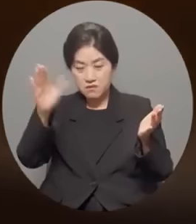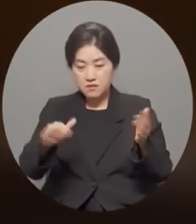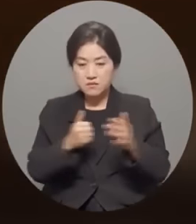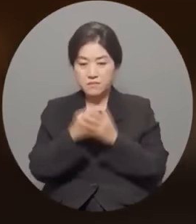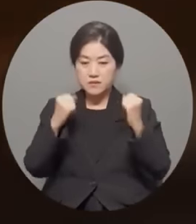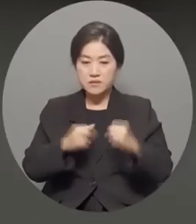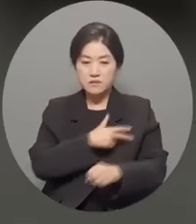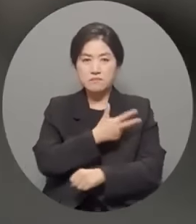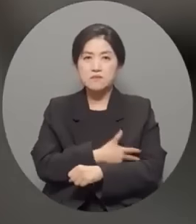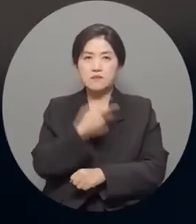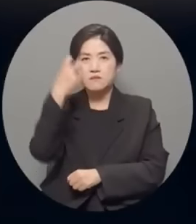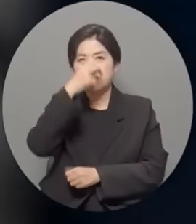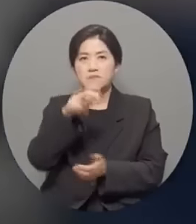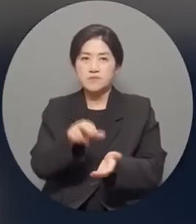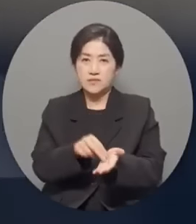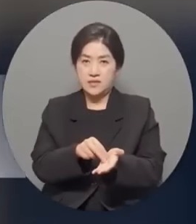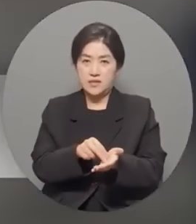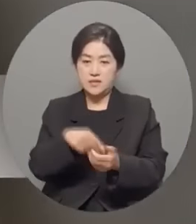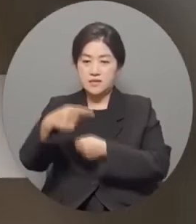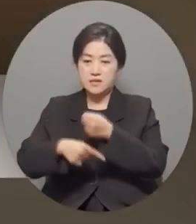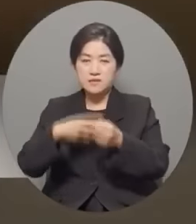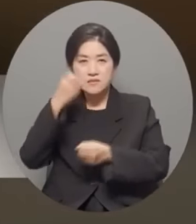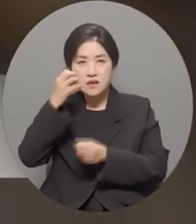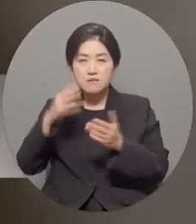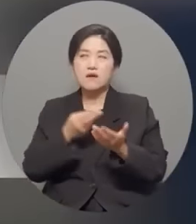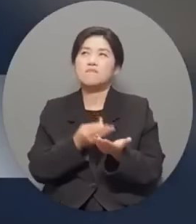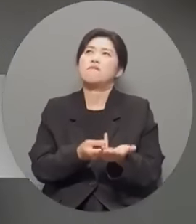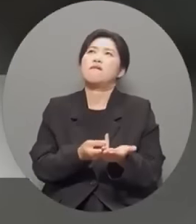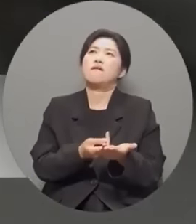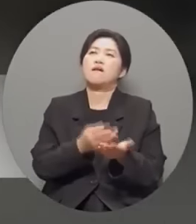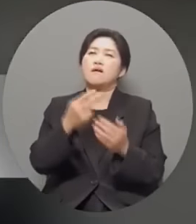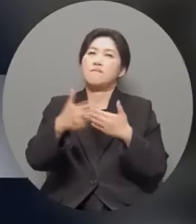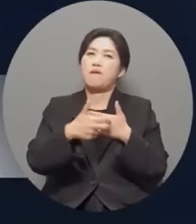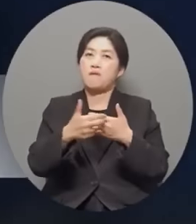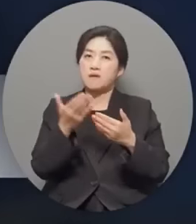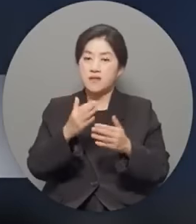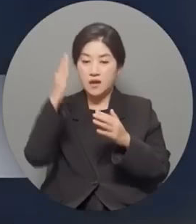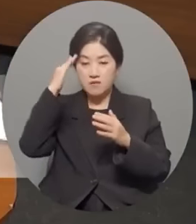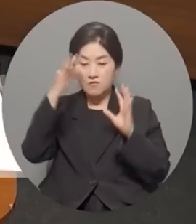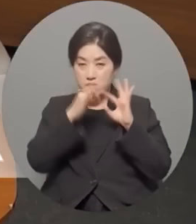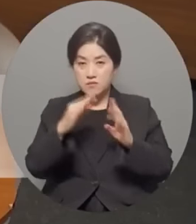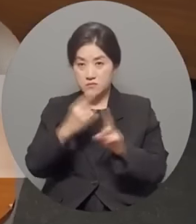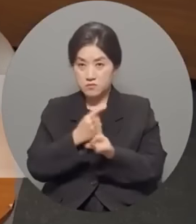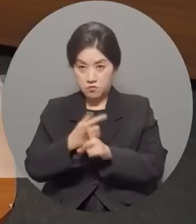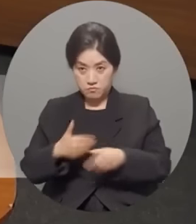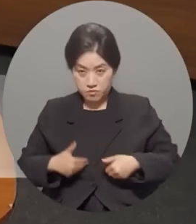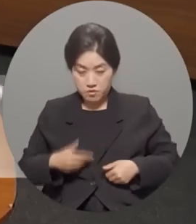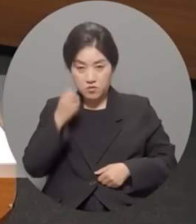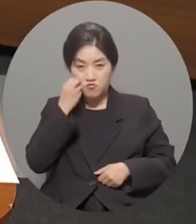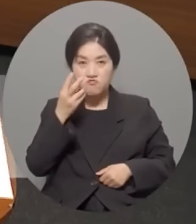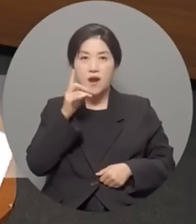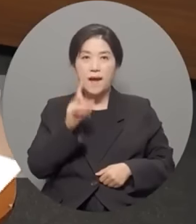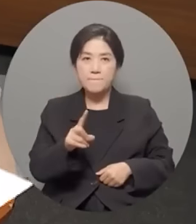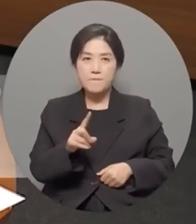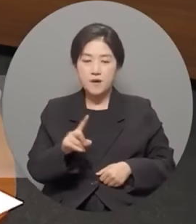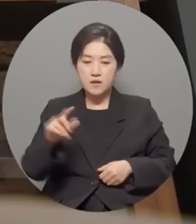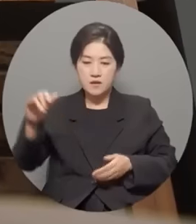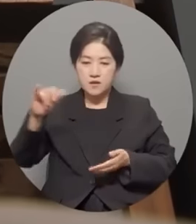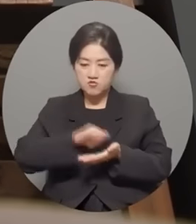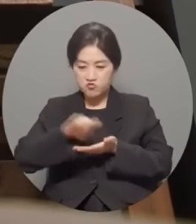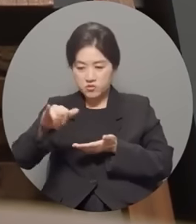자격 심사였습니다 1년 4개월 동안 입원을 했는데 계속 한국에서 치료를 받으려면 두 달에 한 번씩 출입국